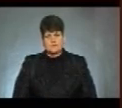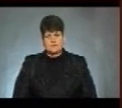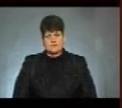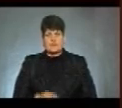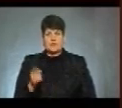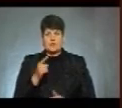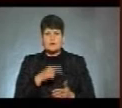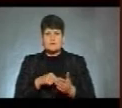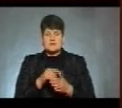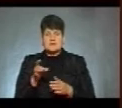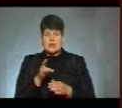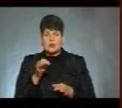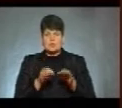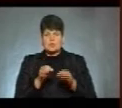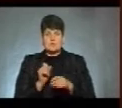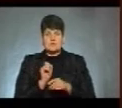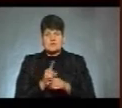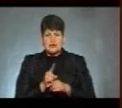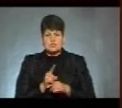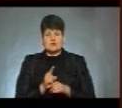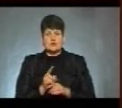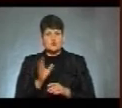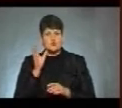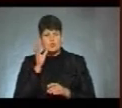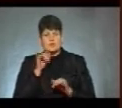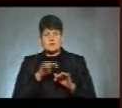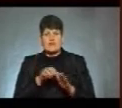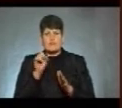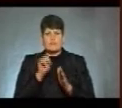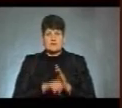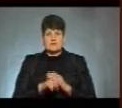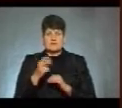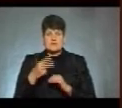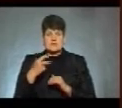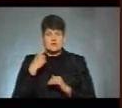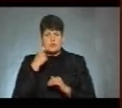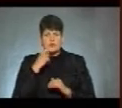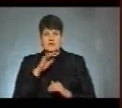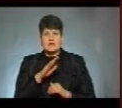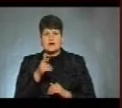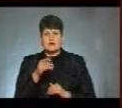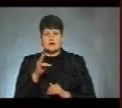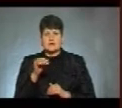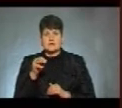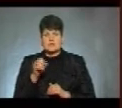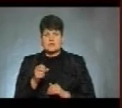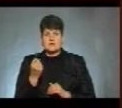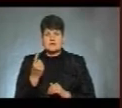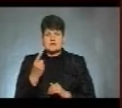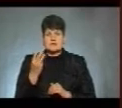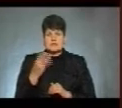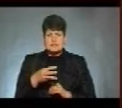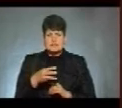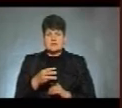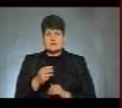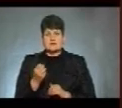Тернопільський міськрайонний суд призначив чергове слухання у справі про вбивство 20-річного Віталія Гнатишина на 11.30 13